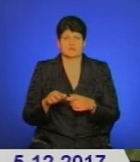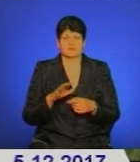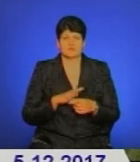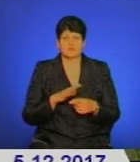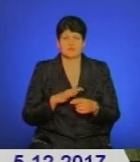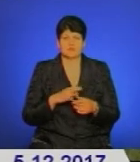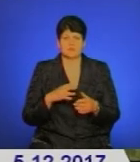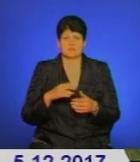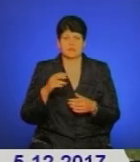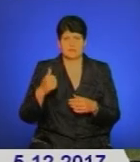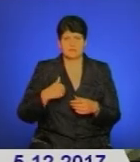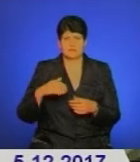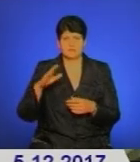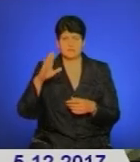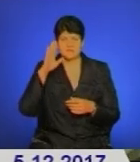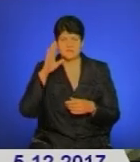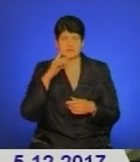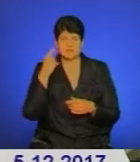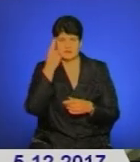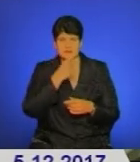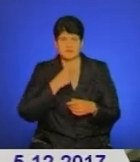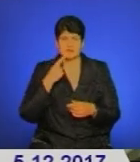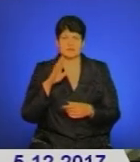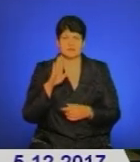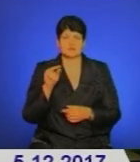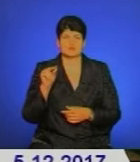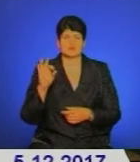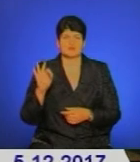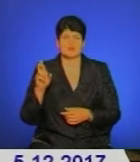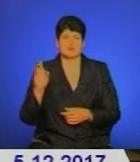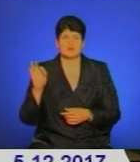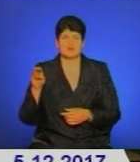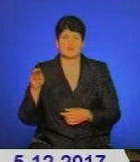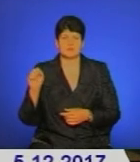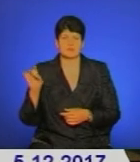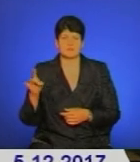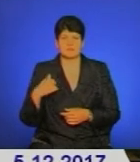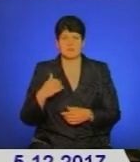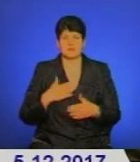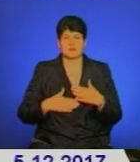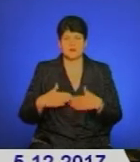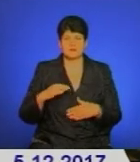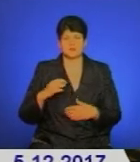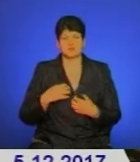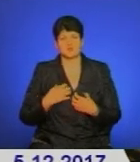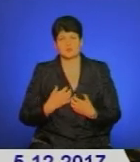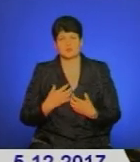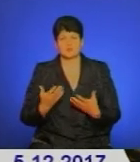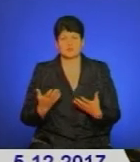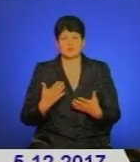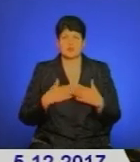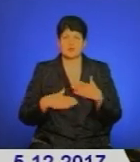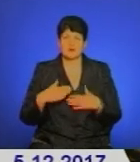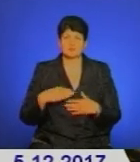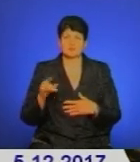бійці, чиї обличчя зображені на портретах, зокрема Валерій Чоботар. Мені радісно, мені сумно, Радісно,